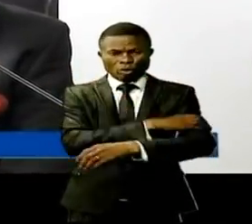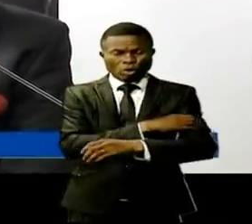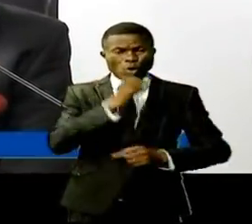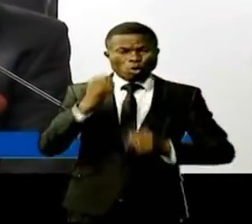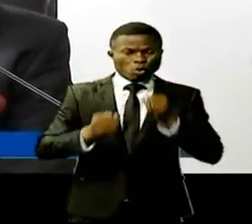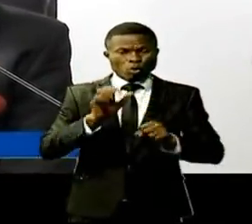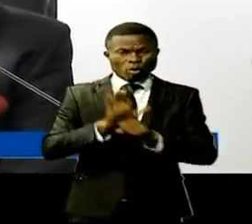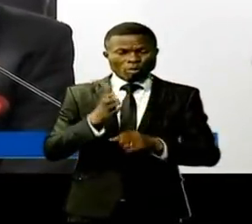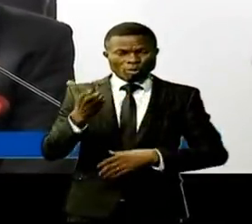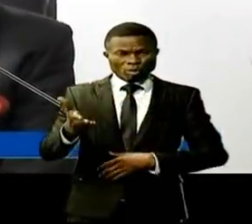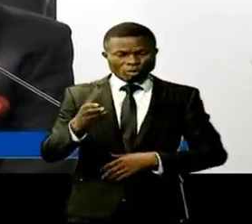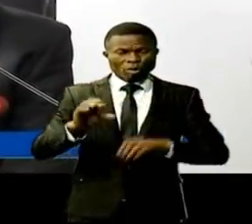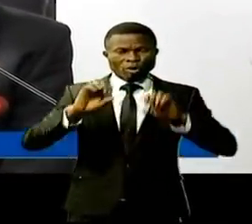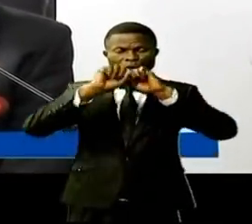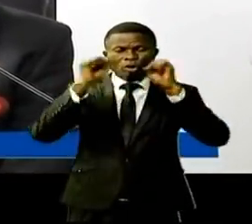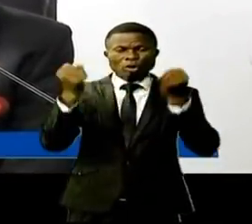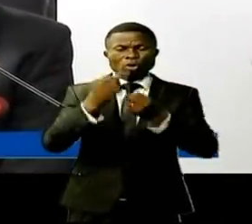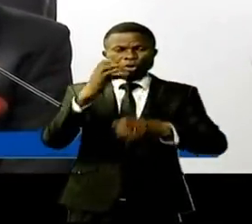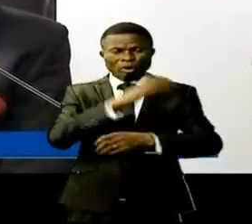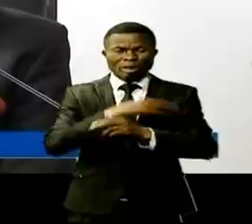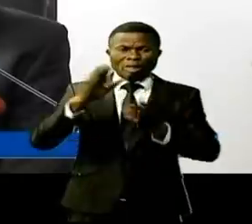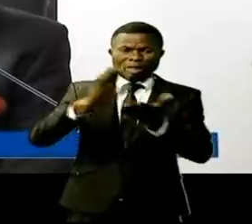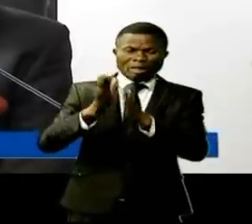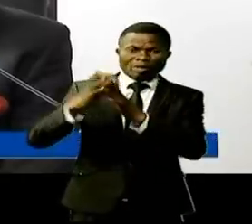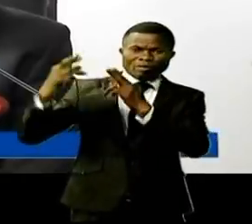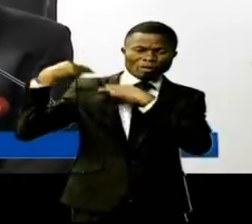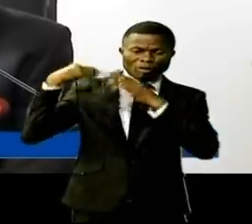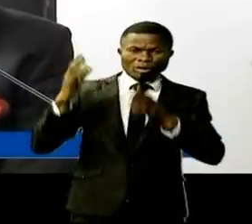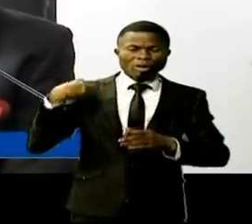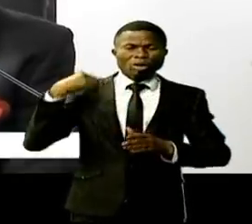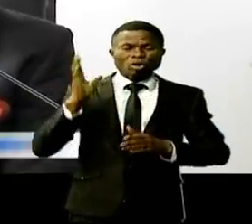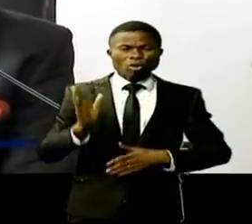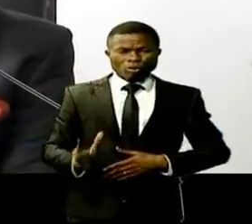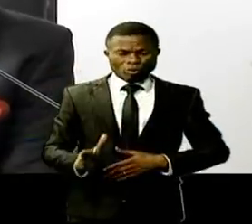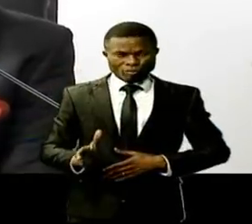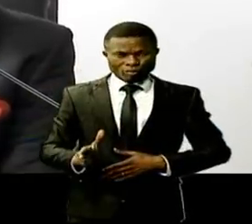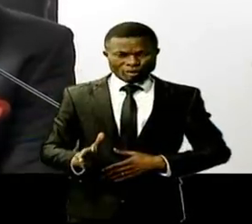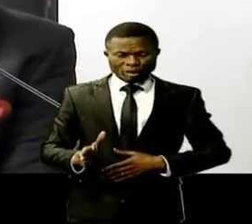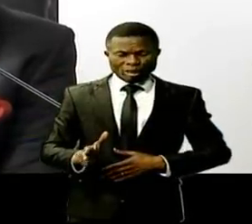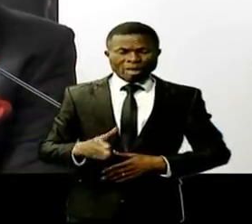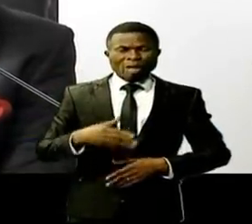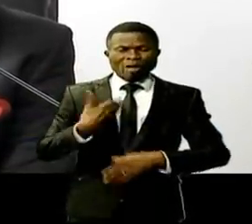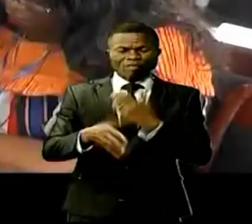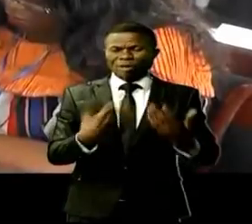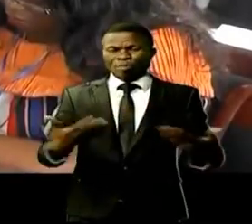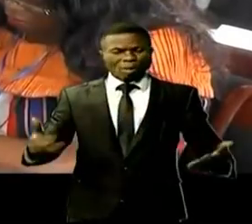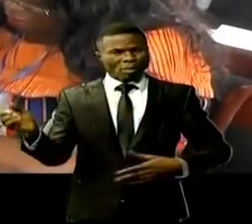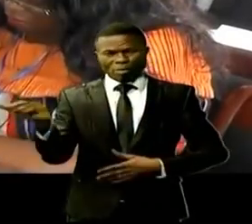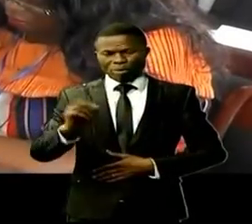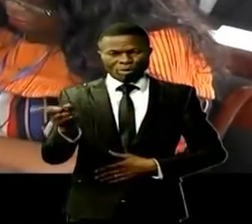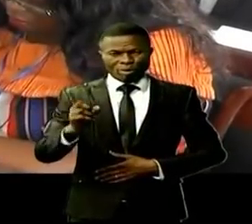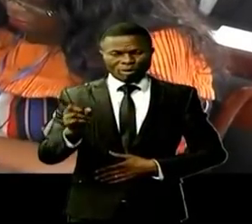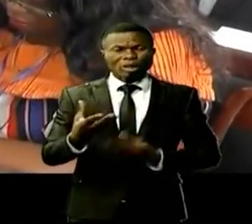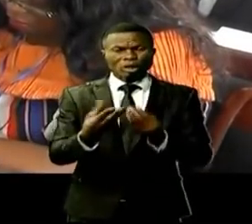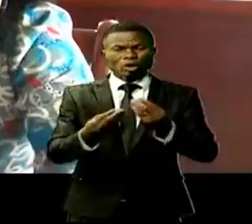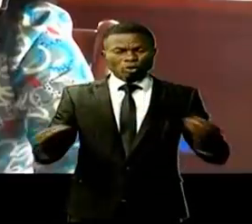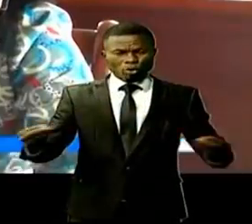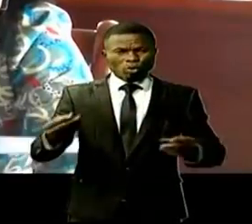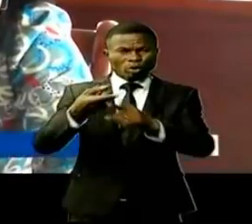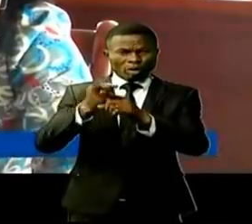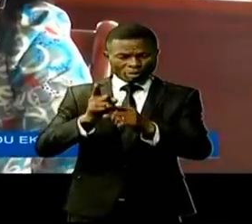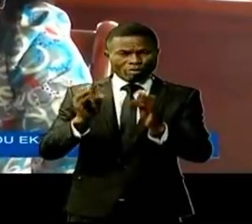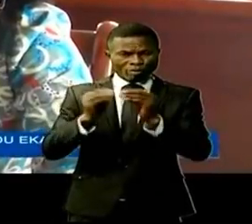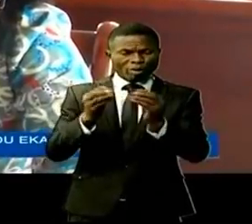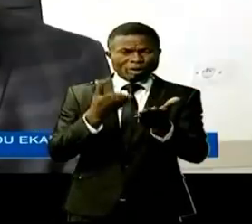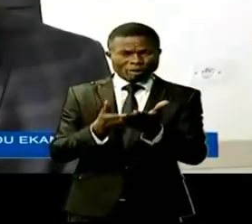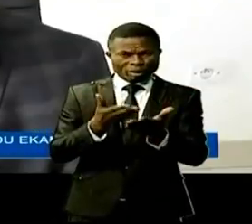active, une société civile responsable, les gouvernants ne se permettent pas n'importe quoi. Les résultats qui sortiront de